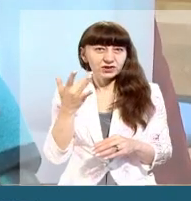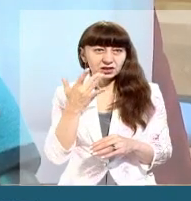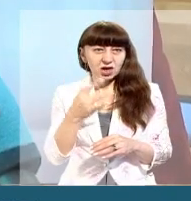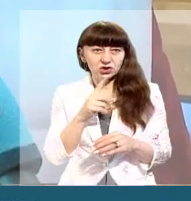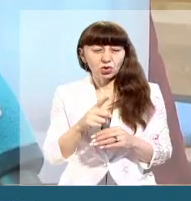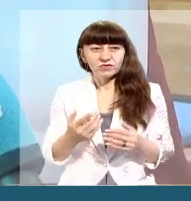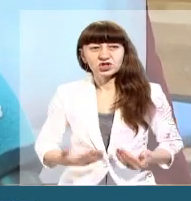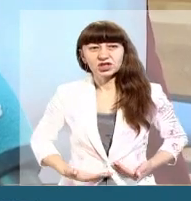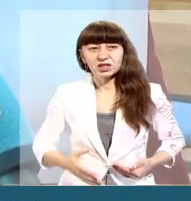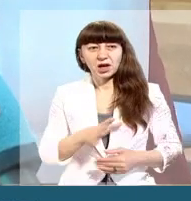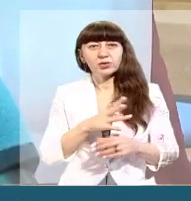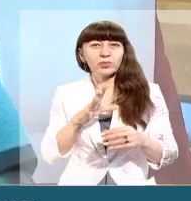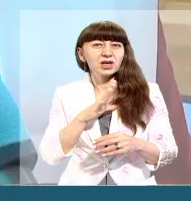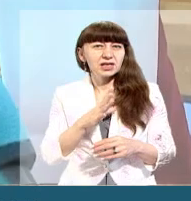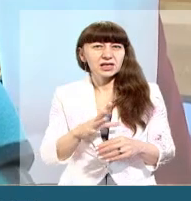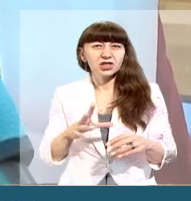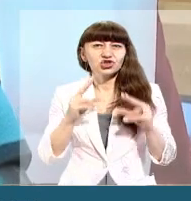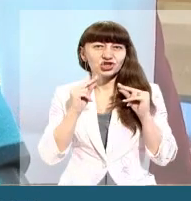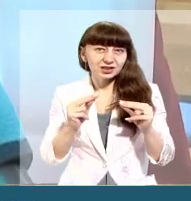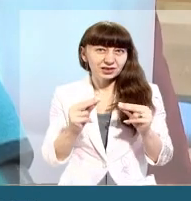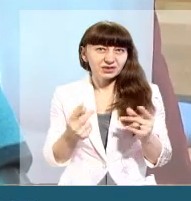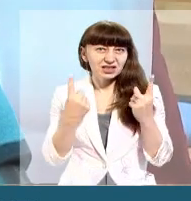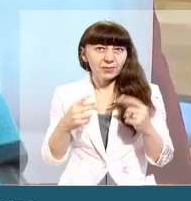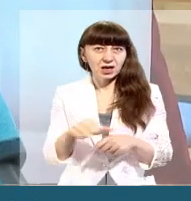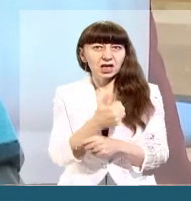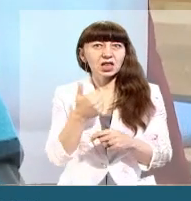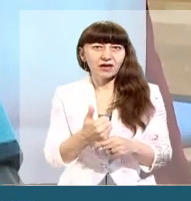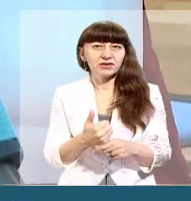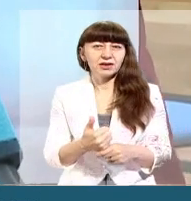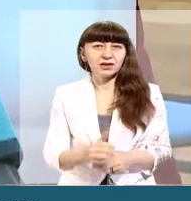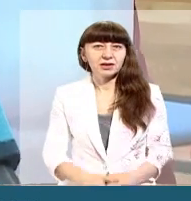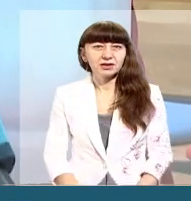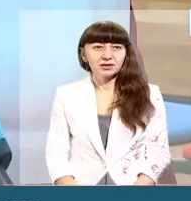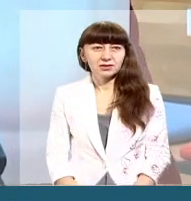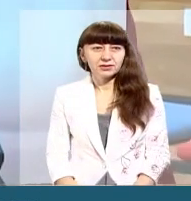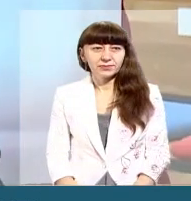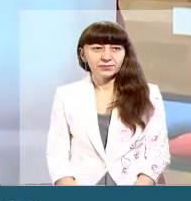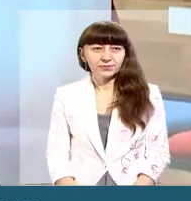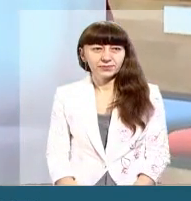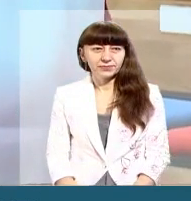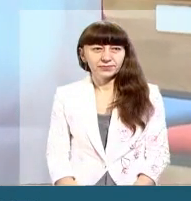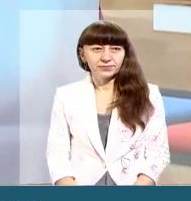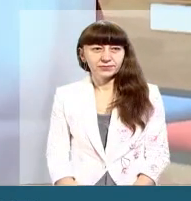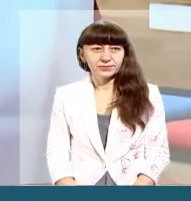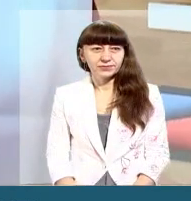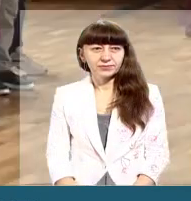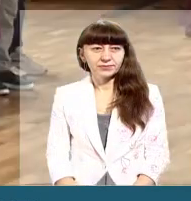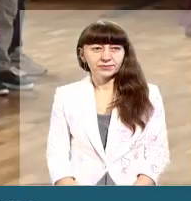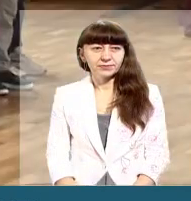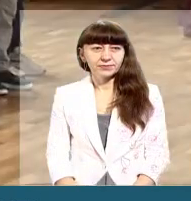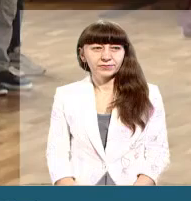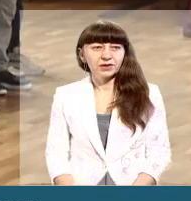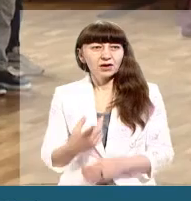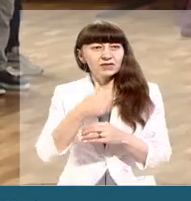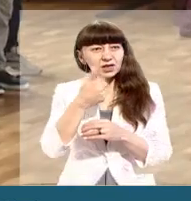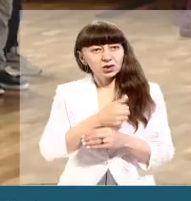они были честными собой. Это самые такие основные наши семейные честности. Это принципы.